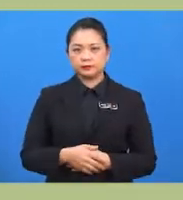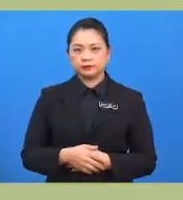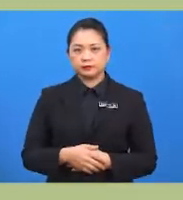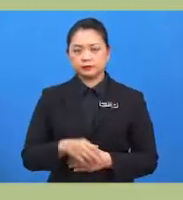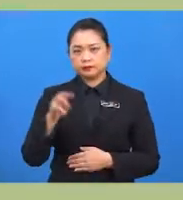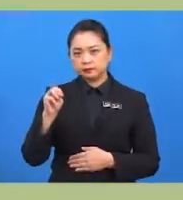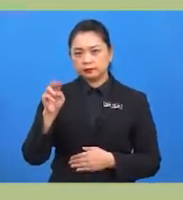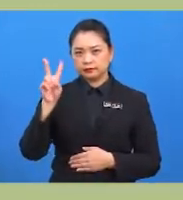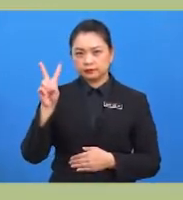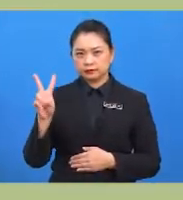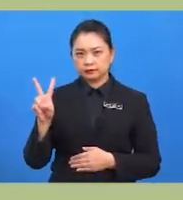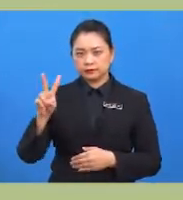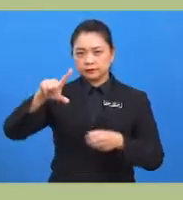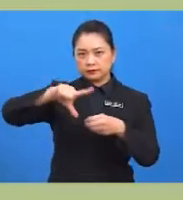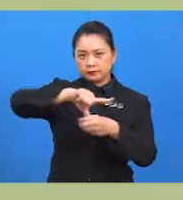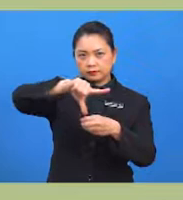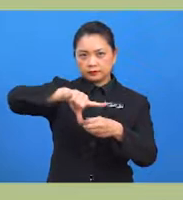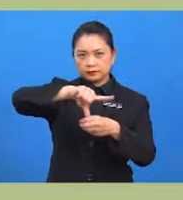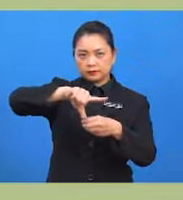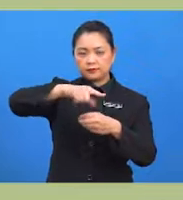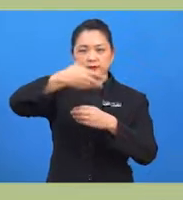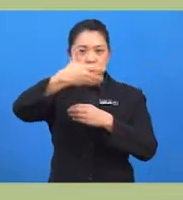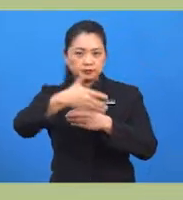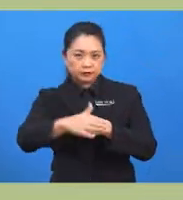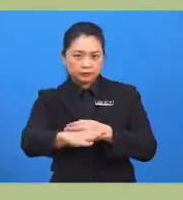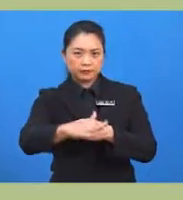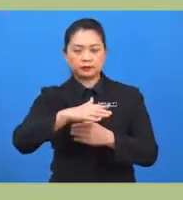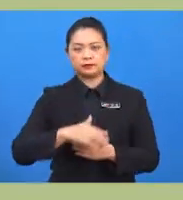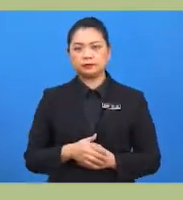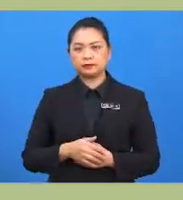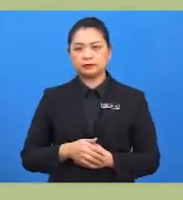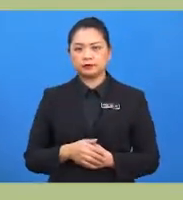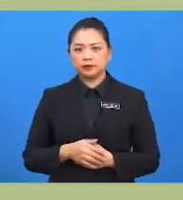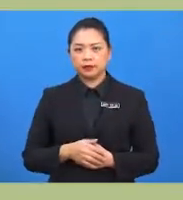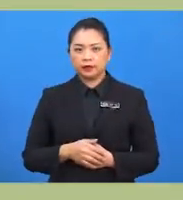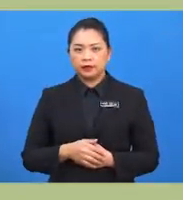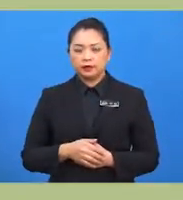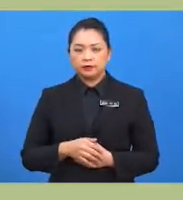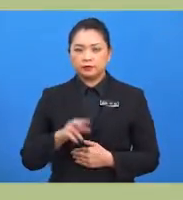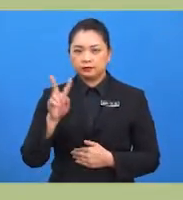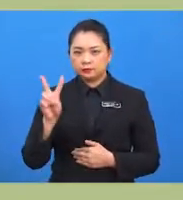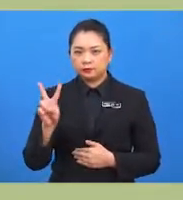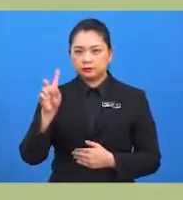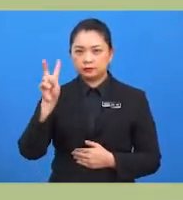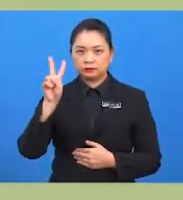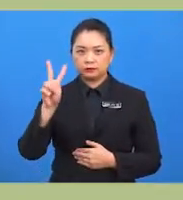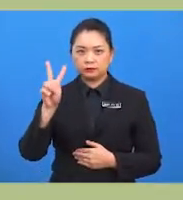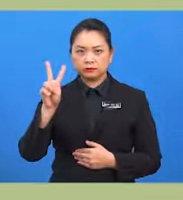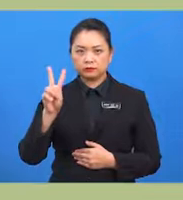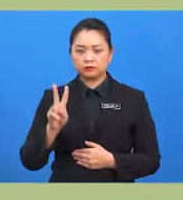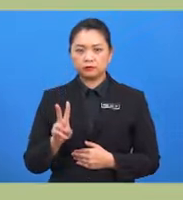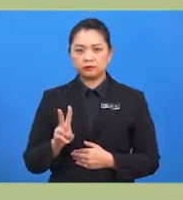M2 ialah kepekatan larutan selepas pencairan bab2 ialah